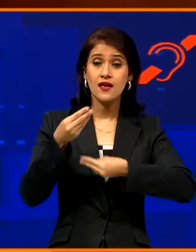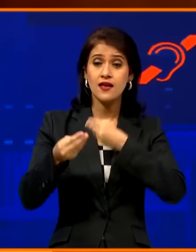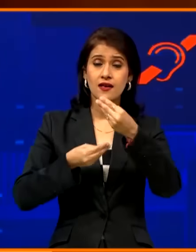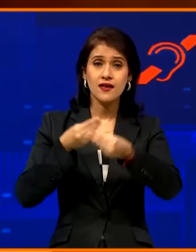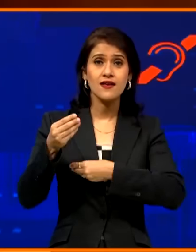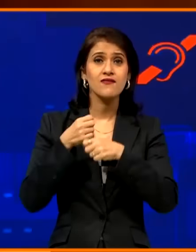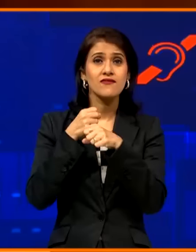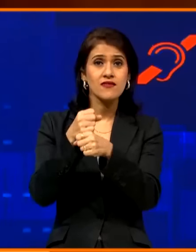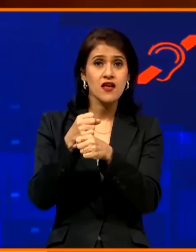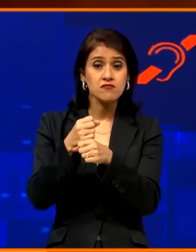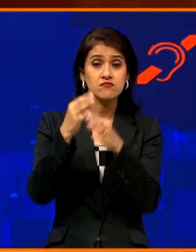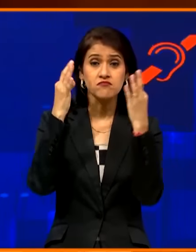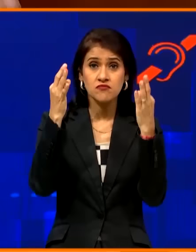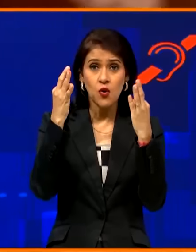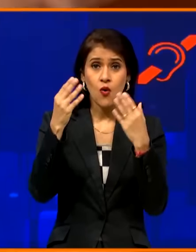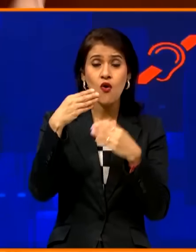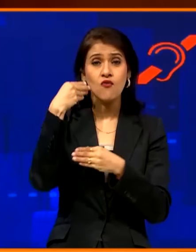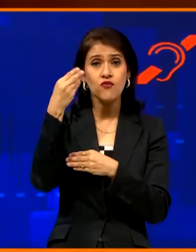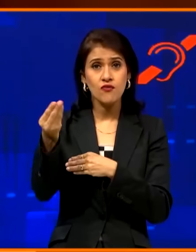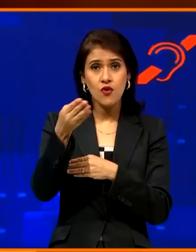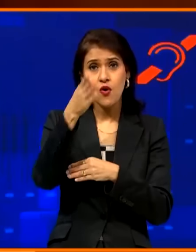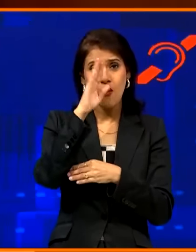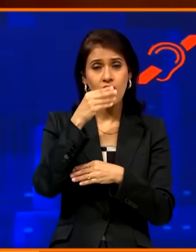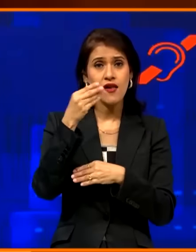उसको उसका प्रोपेगेंडा